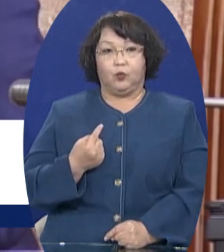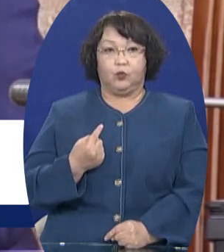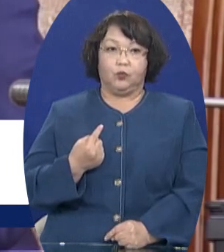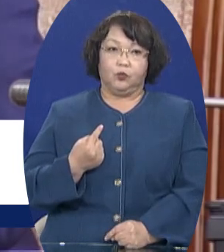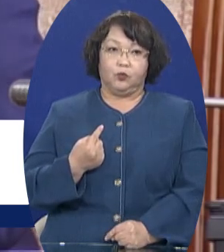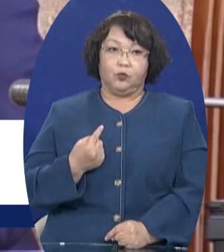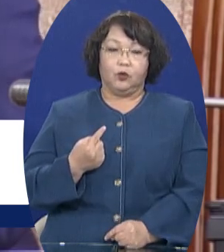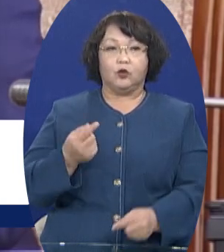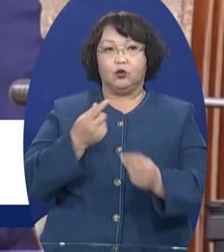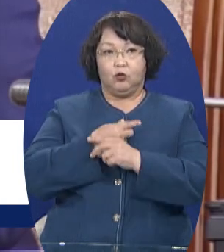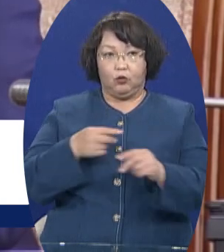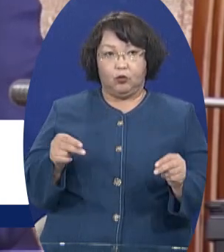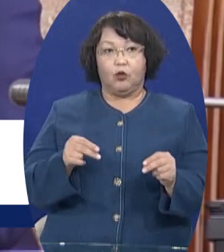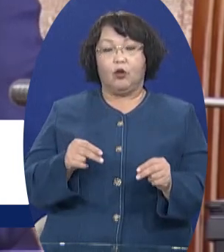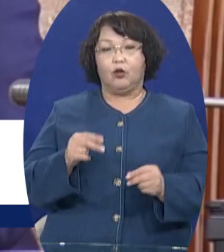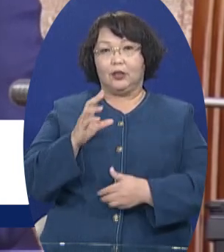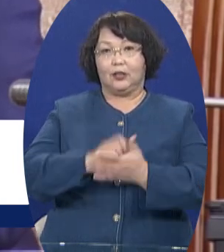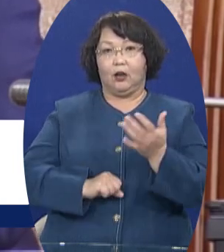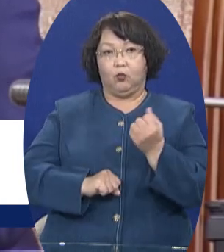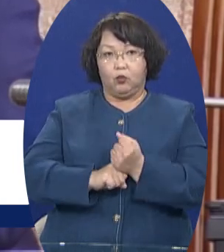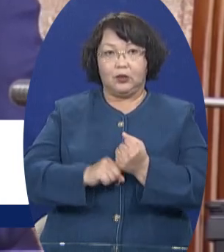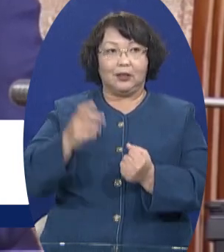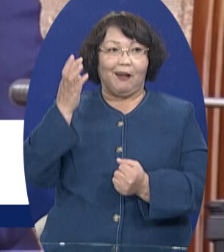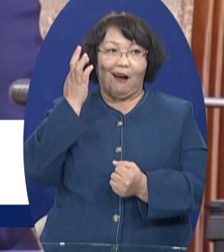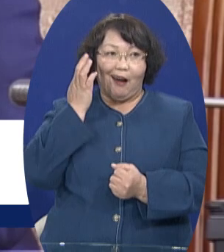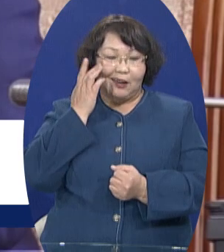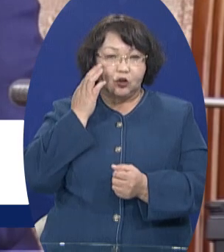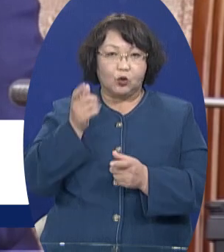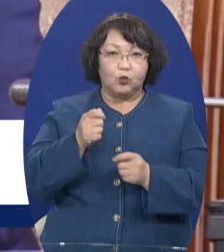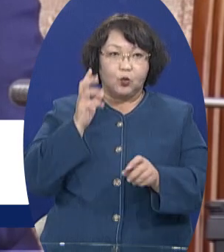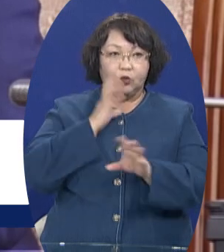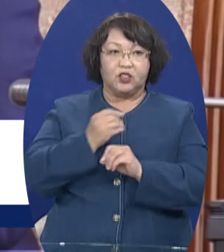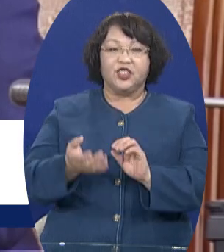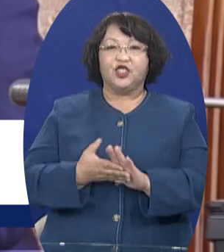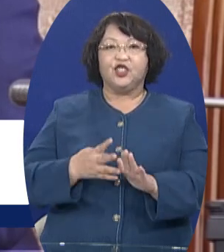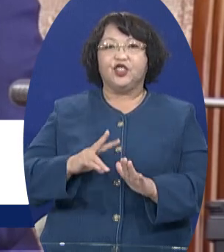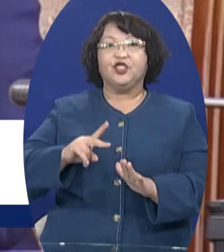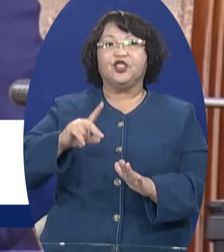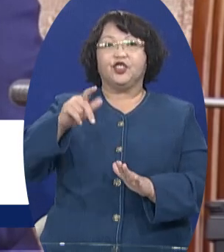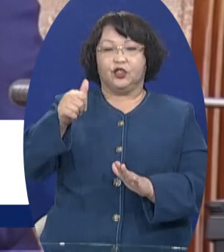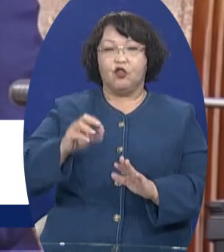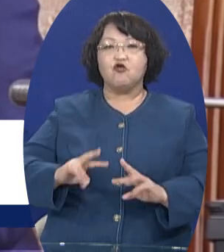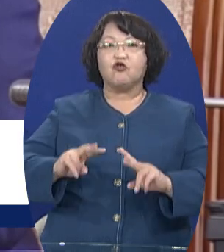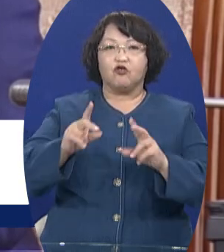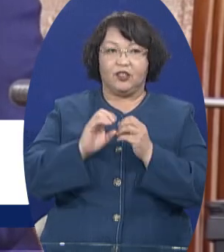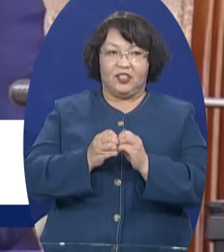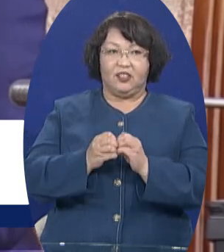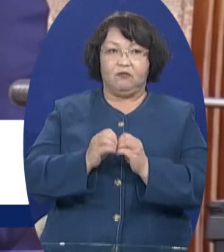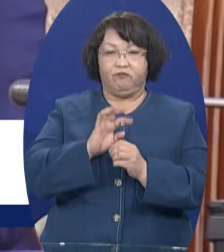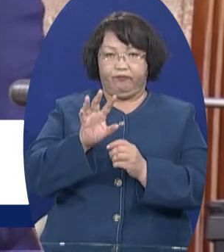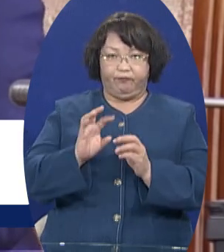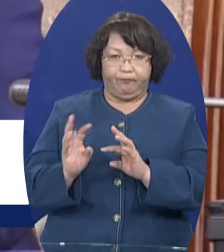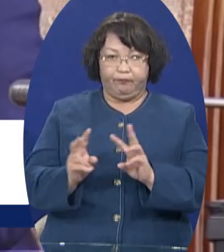чөлөөтэй санхүүжилтийн аргачлалыг шинжилсэн. Энэ нэлээ зохицуу өөрчлөлтүүд хийж учраас хууль батлахны